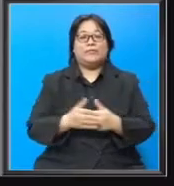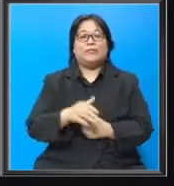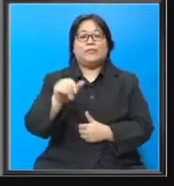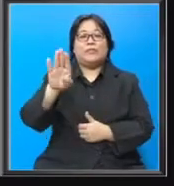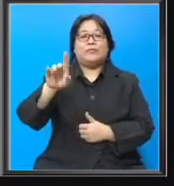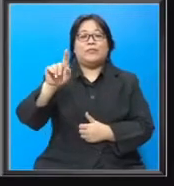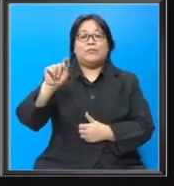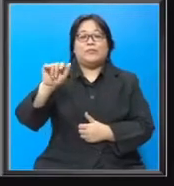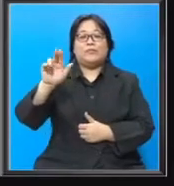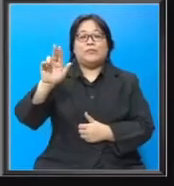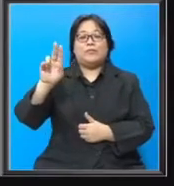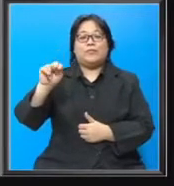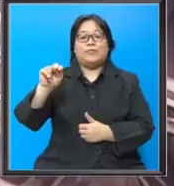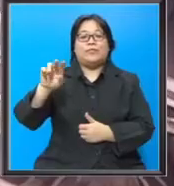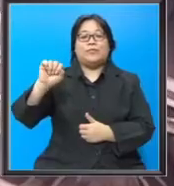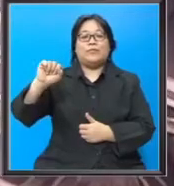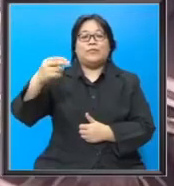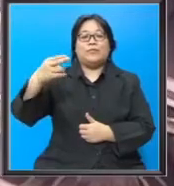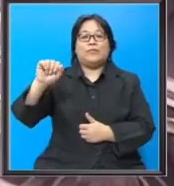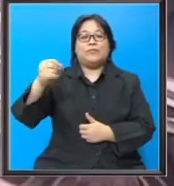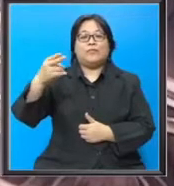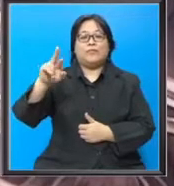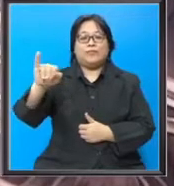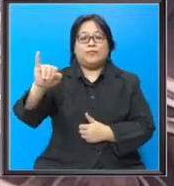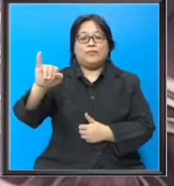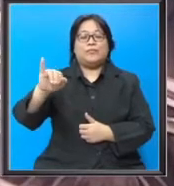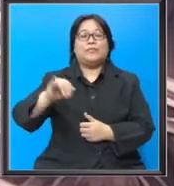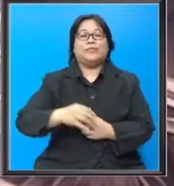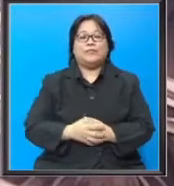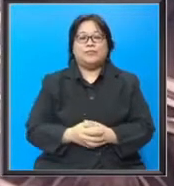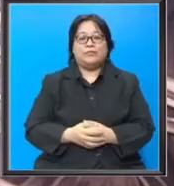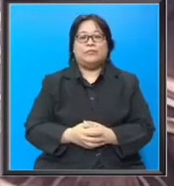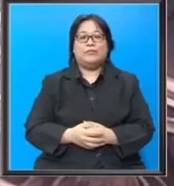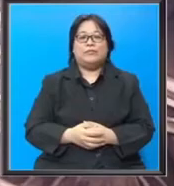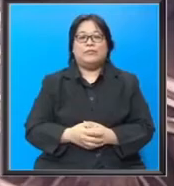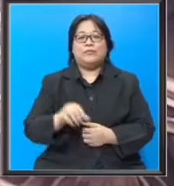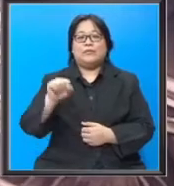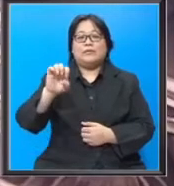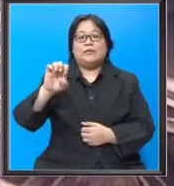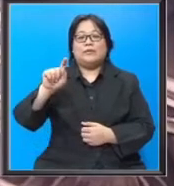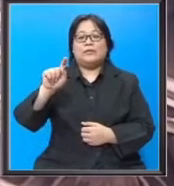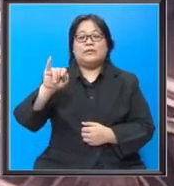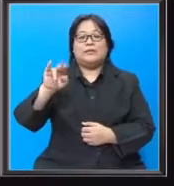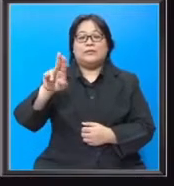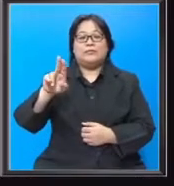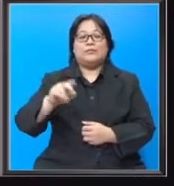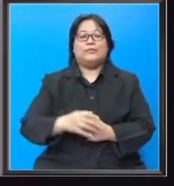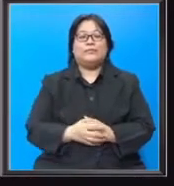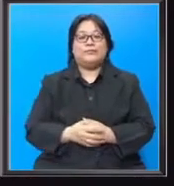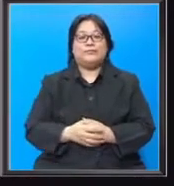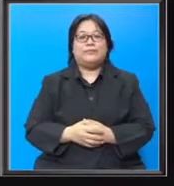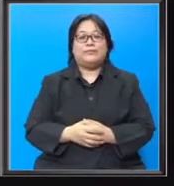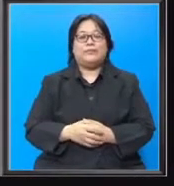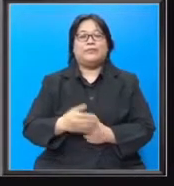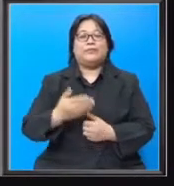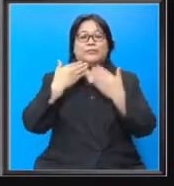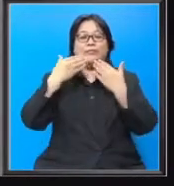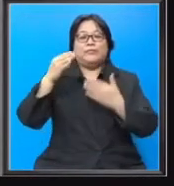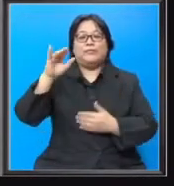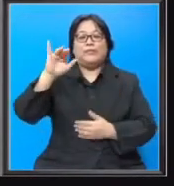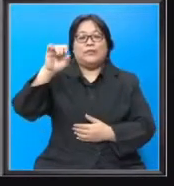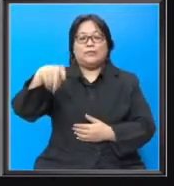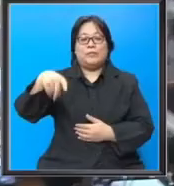Hai yang Rahmat Tuan Syekh rizuki rnai abduka destio data DPT